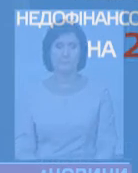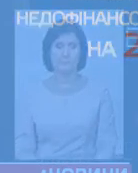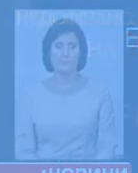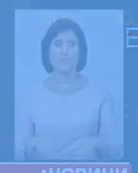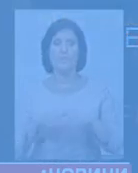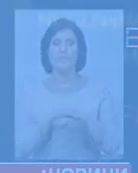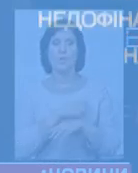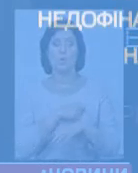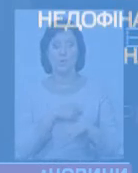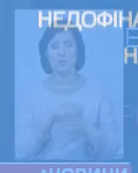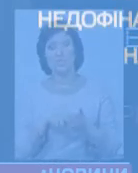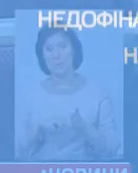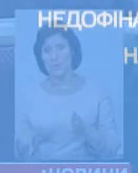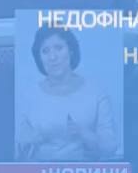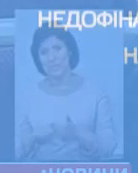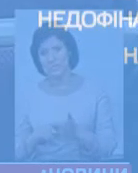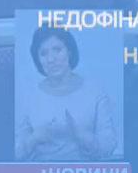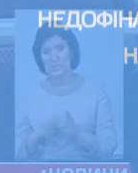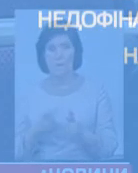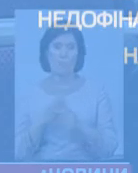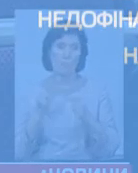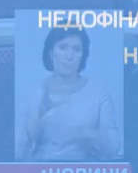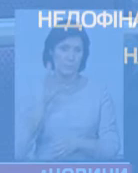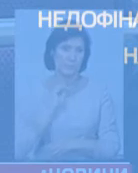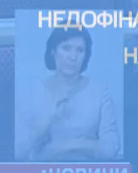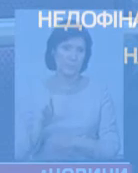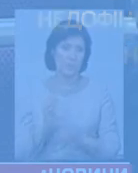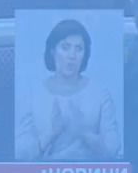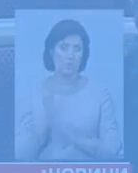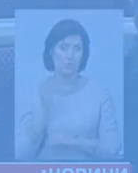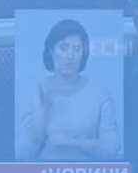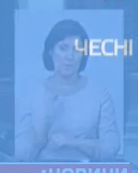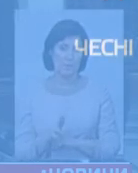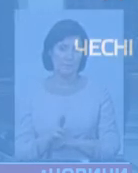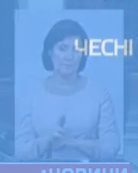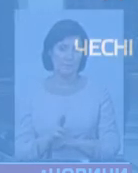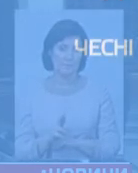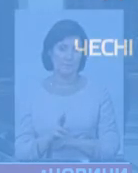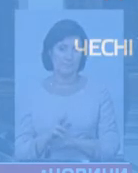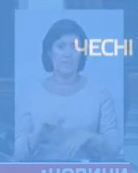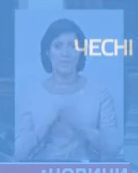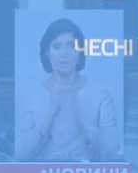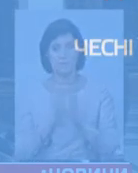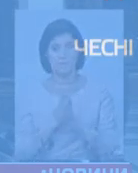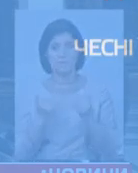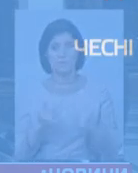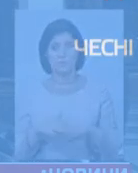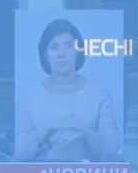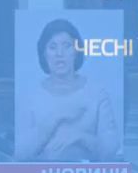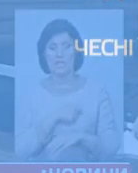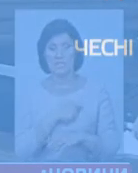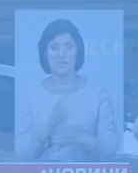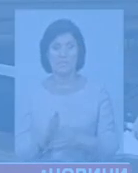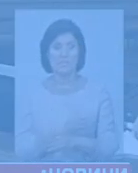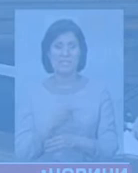Народні обранці виходили з зали або ж просто ігнорували голосування. Загалом за сьогодні нардепи відхилили